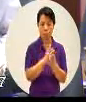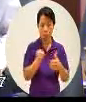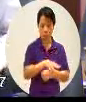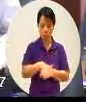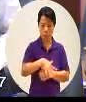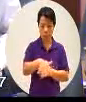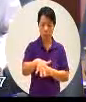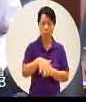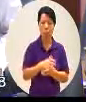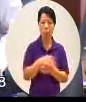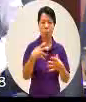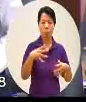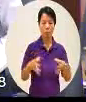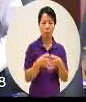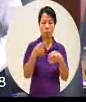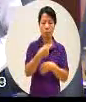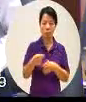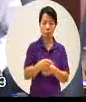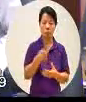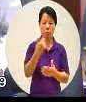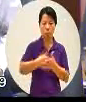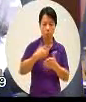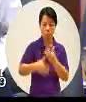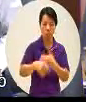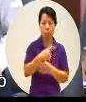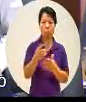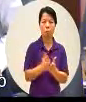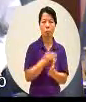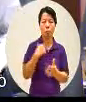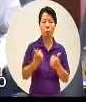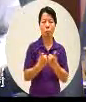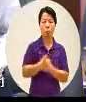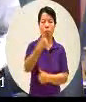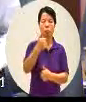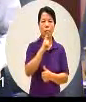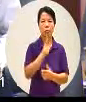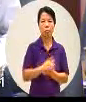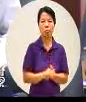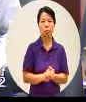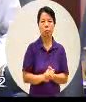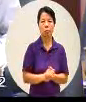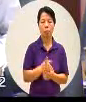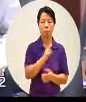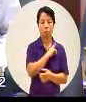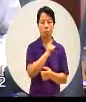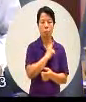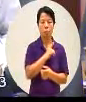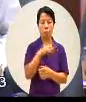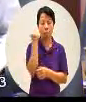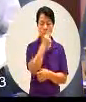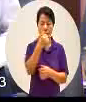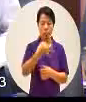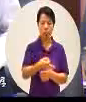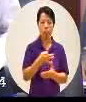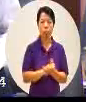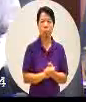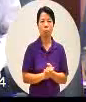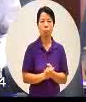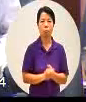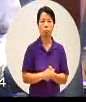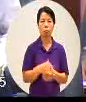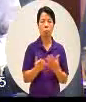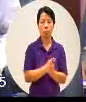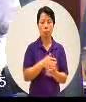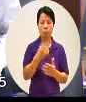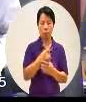室统一删多少，我们议长刚刚才是的，连他们自己特别费都要